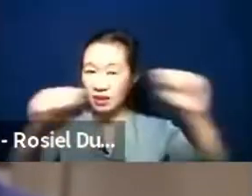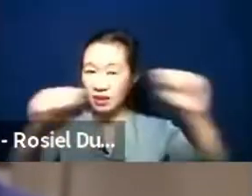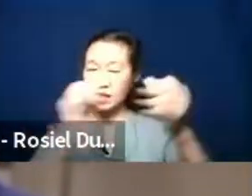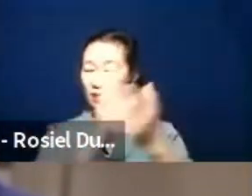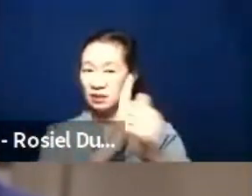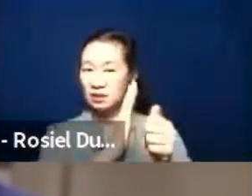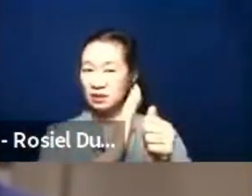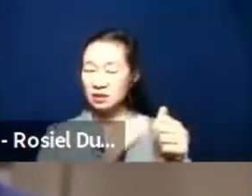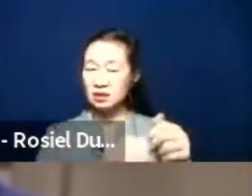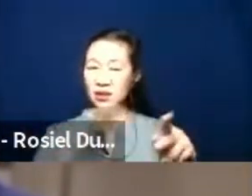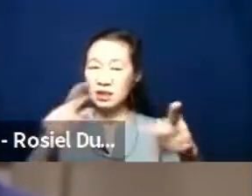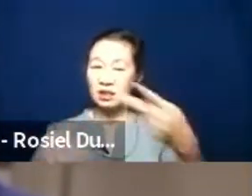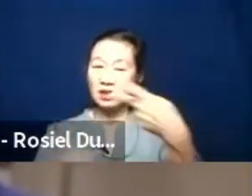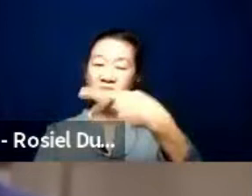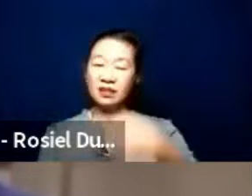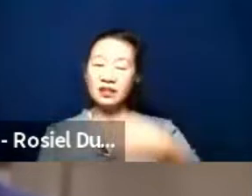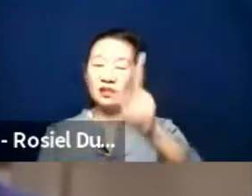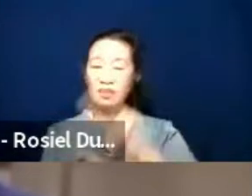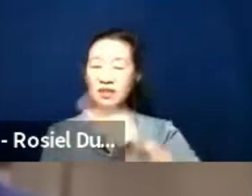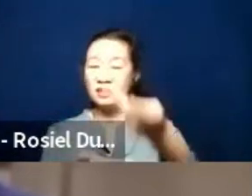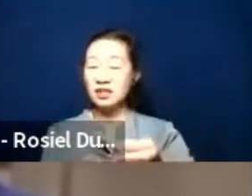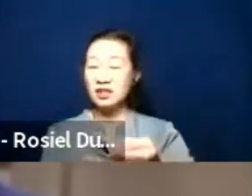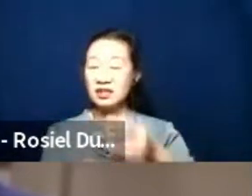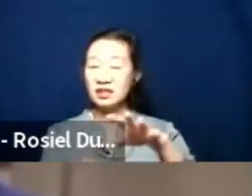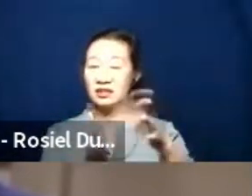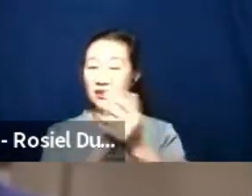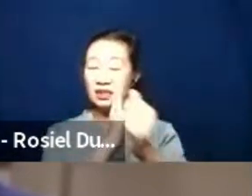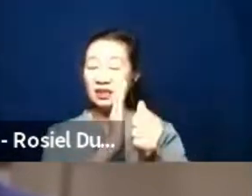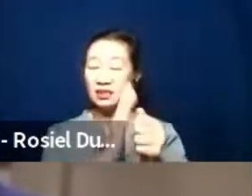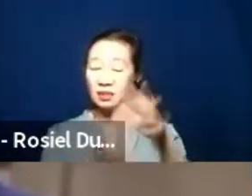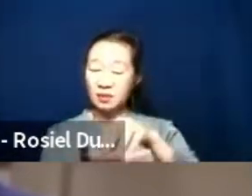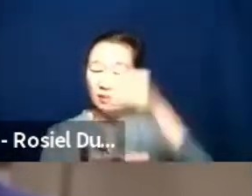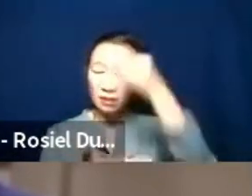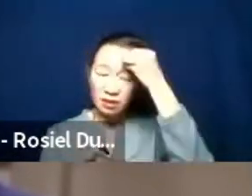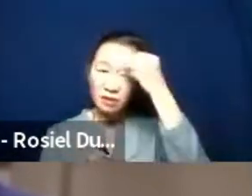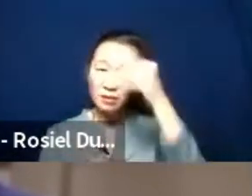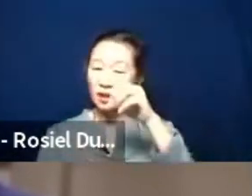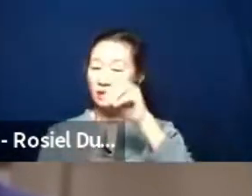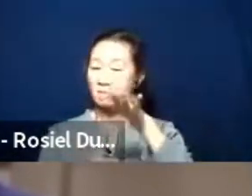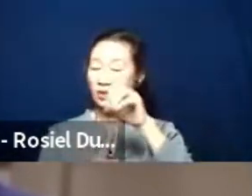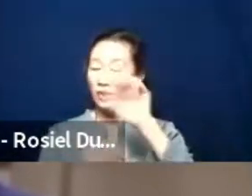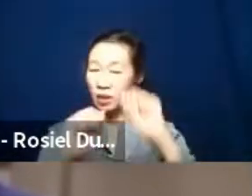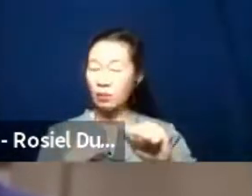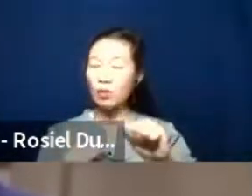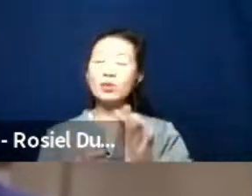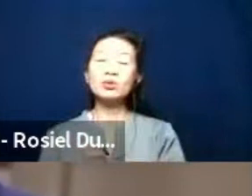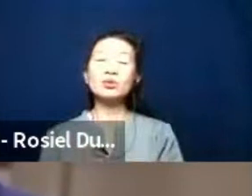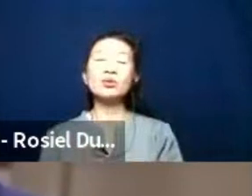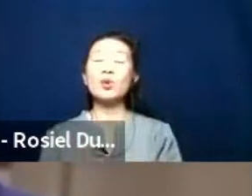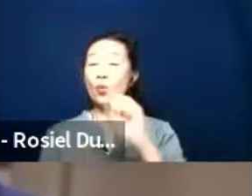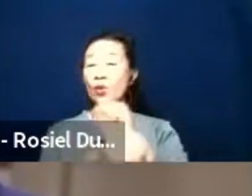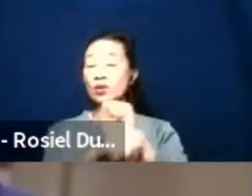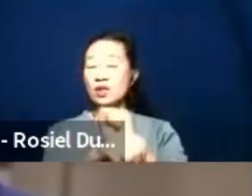skills, kitchen skills na kailangan niyang matutunan, yung exposure na makapagtrabaho sa isang cafeteria